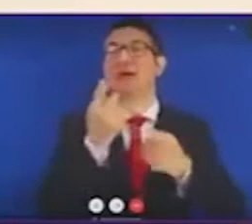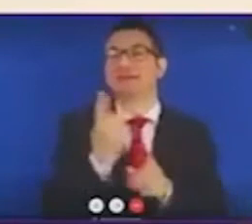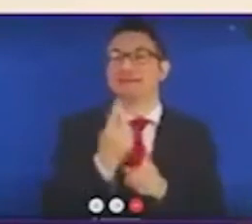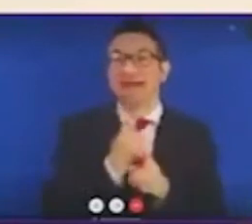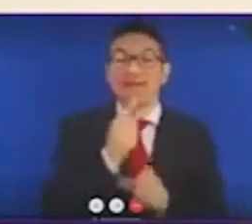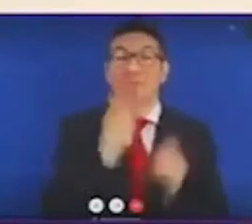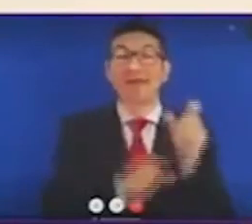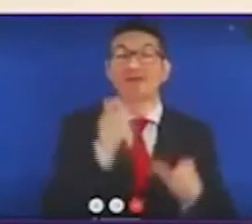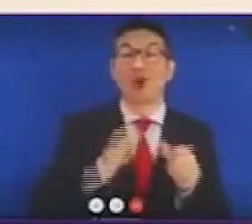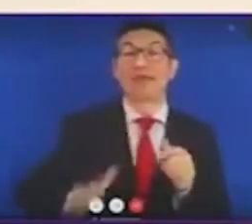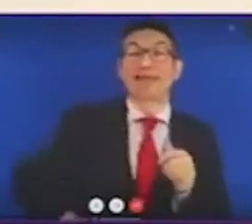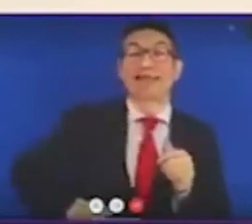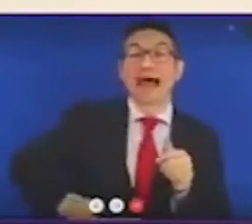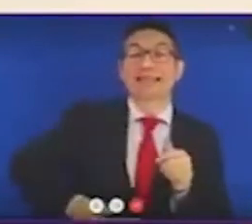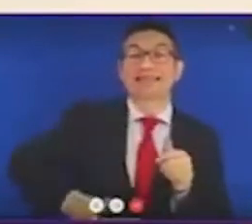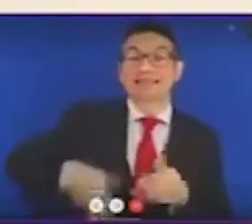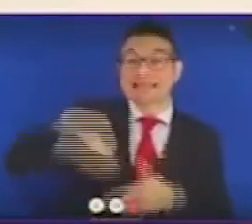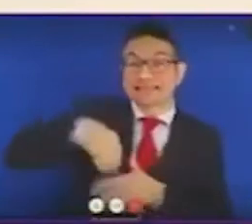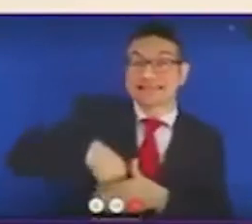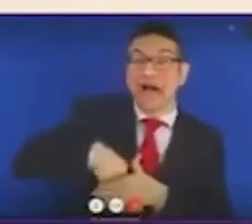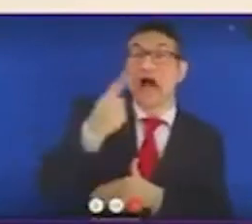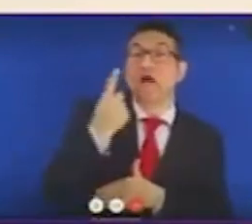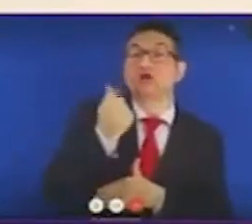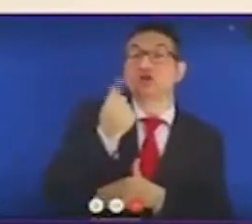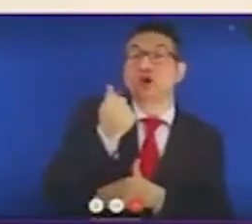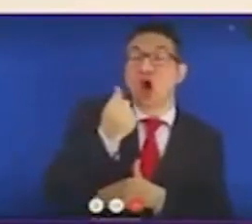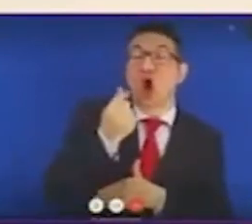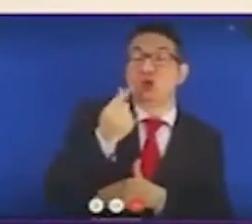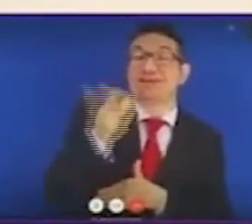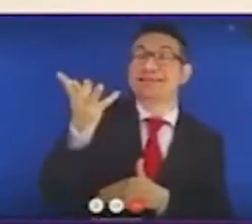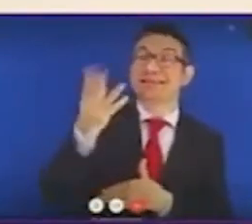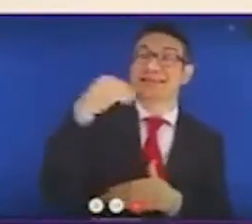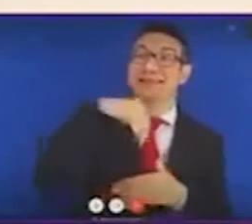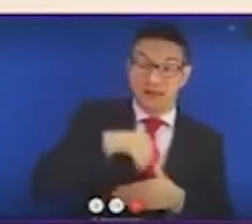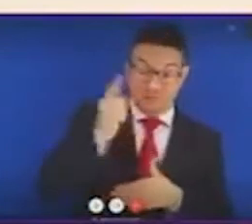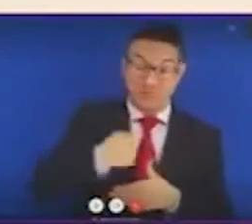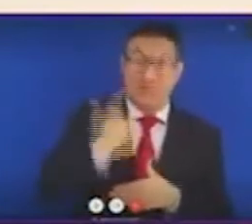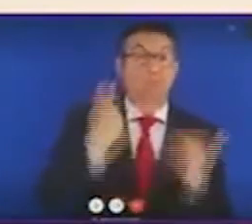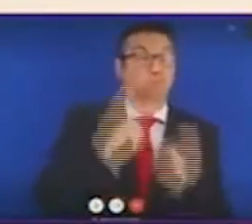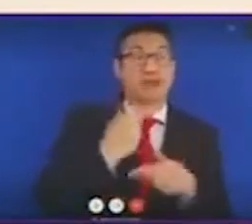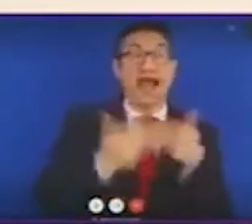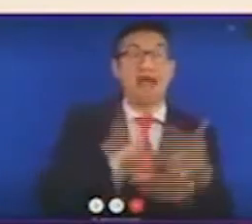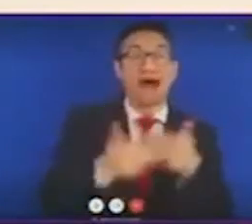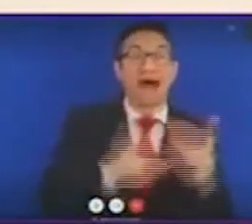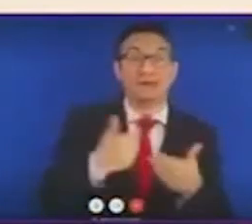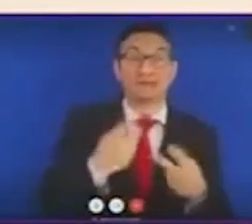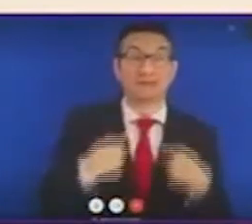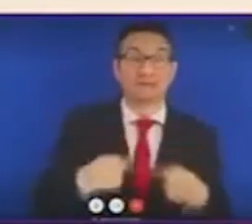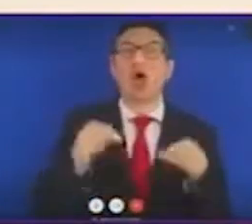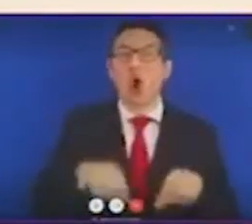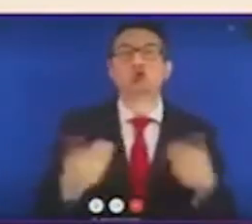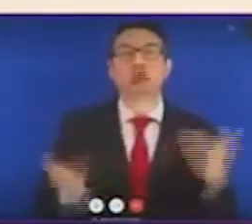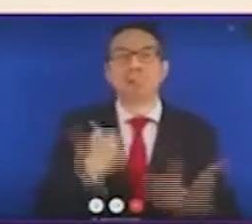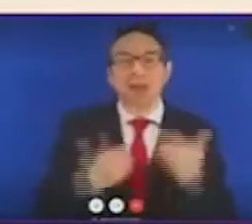persone che non ce la fanno la liquidità che gli permette di vivere oggi nell'emergenza ma